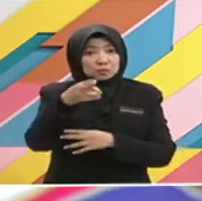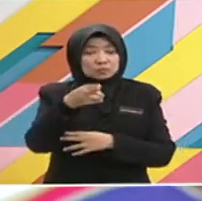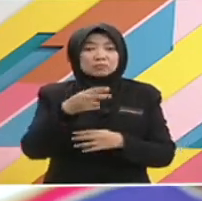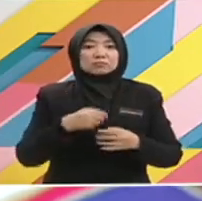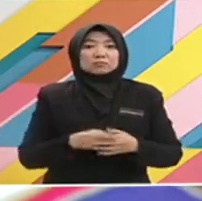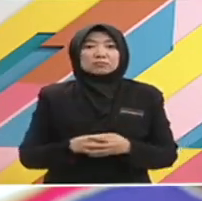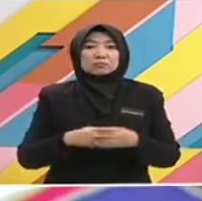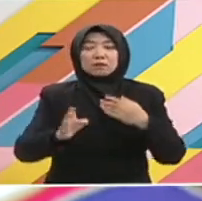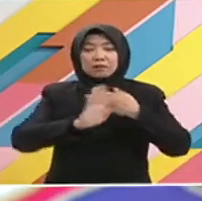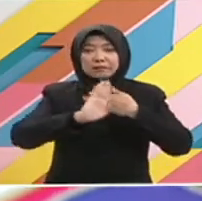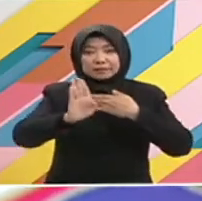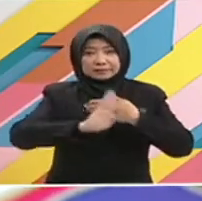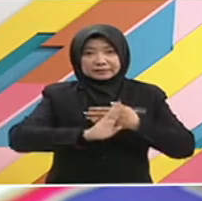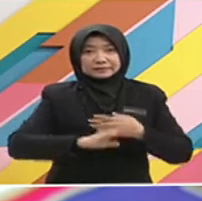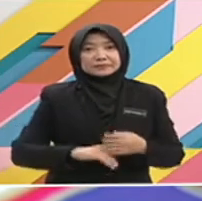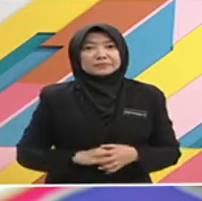apa ni boleh mendatangkan bahayalah.